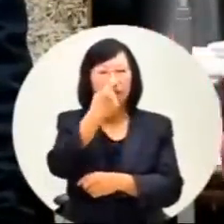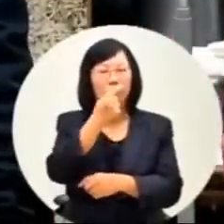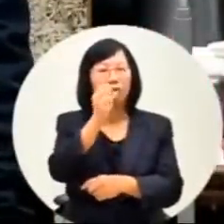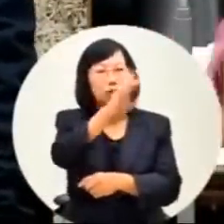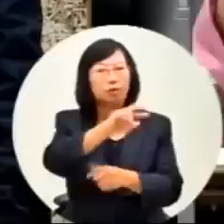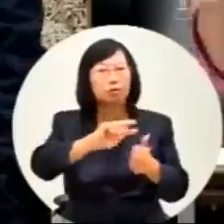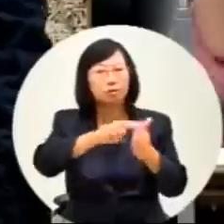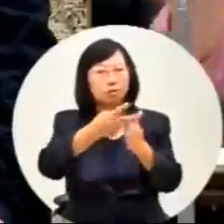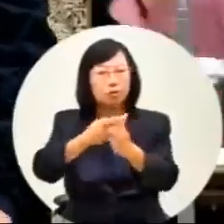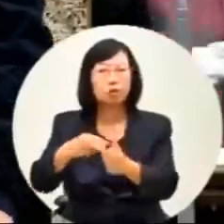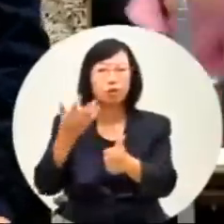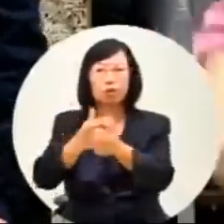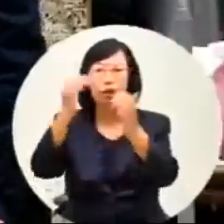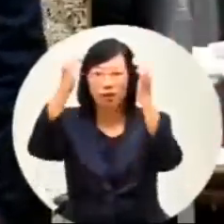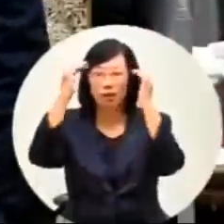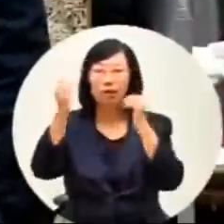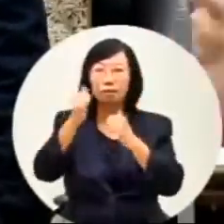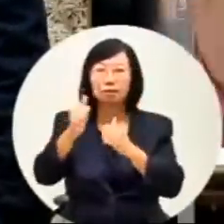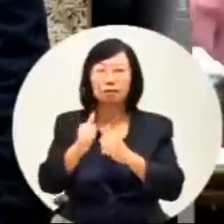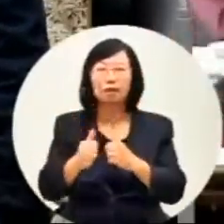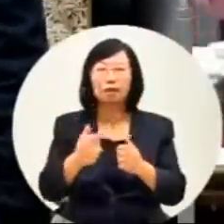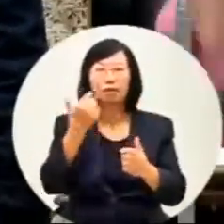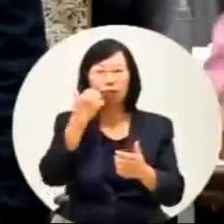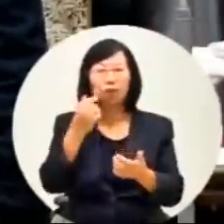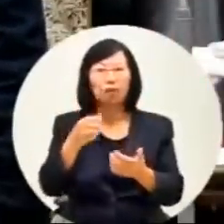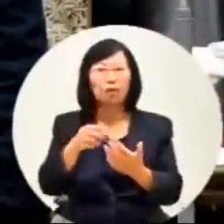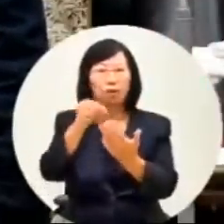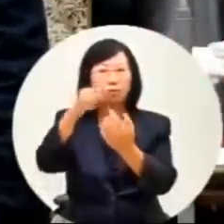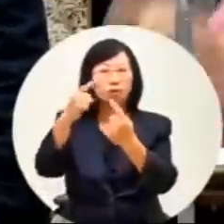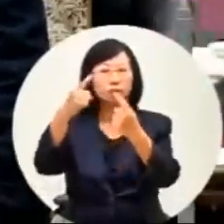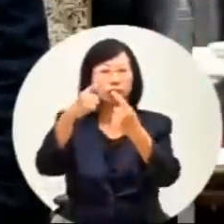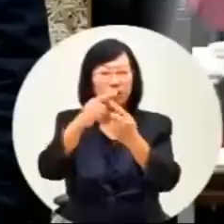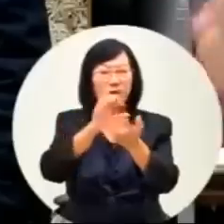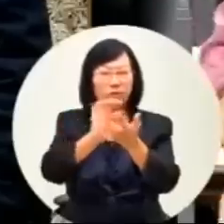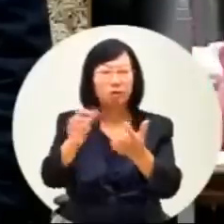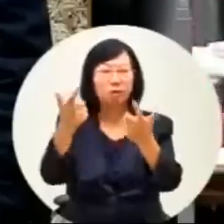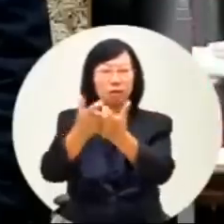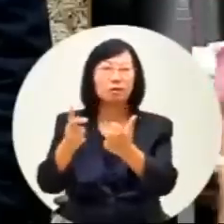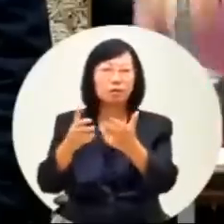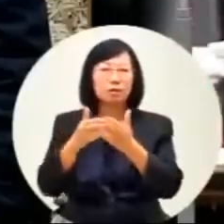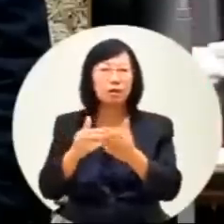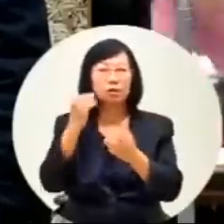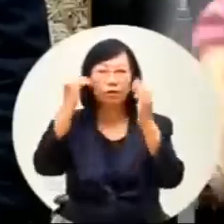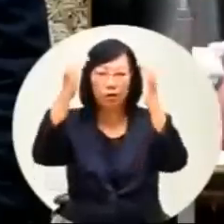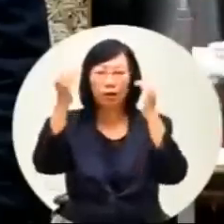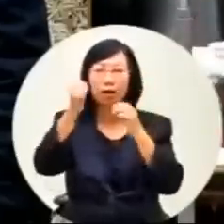市长清楚，用人要得当。虽然他怎么爱你，职工他都不像你这